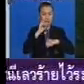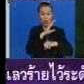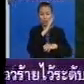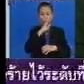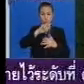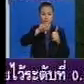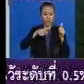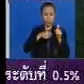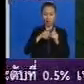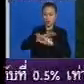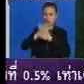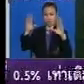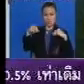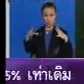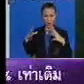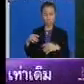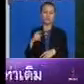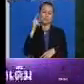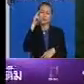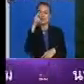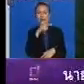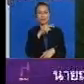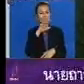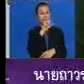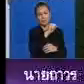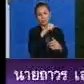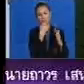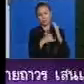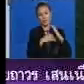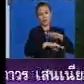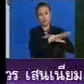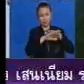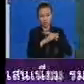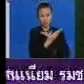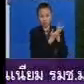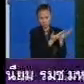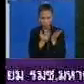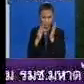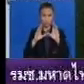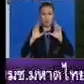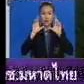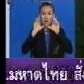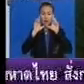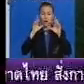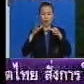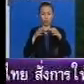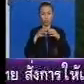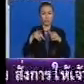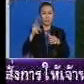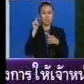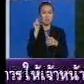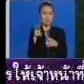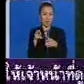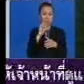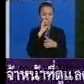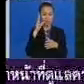ยากที่จะกล่าวหาและทางกรรมาธิการการต่างประเทศเห็นควรว่าควรเชิญพลเอกชวลิตยงยุทธประธานพรรคเพื่อไทยนายศิวรักษ์